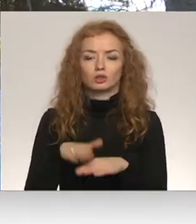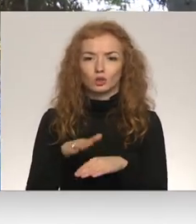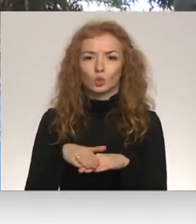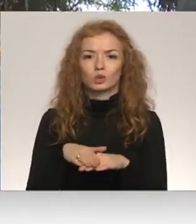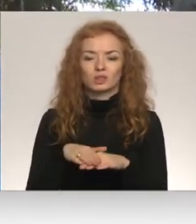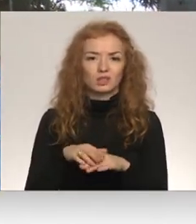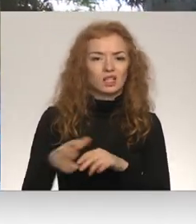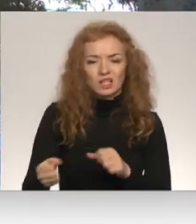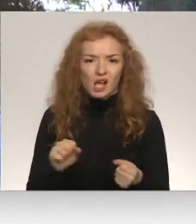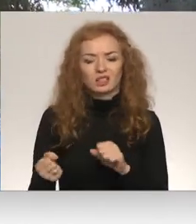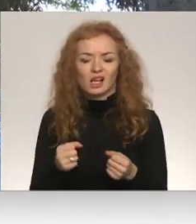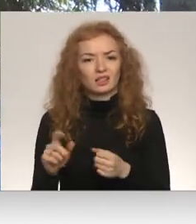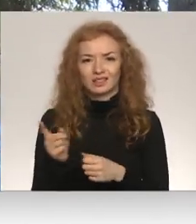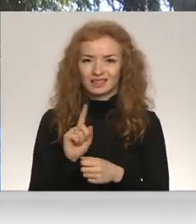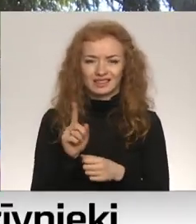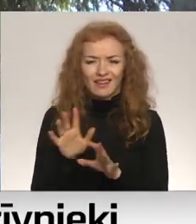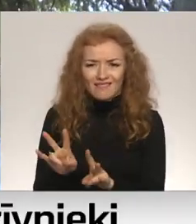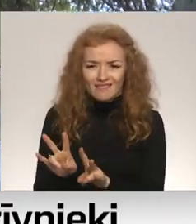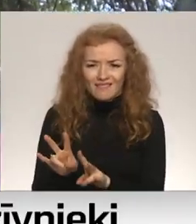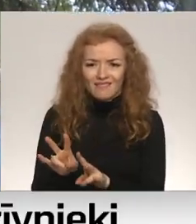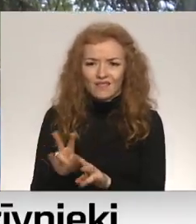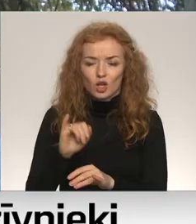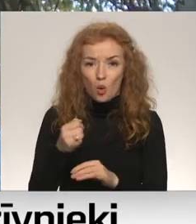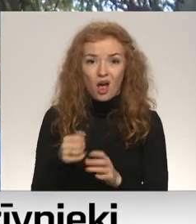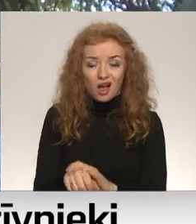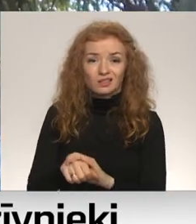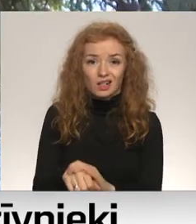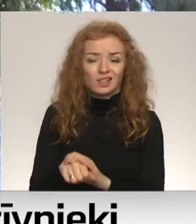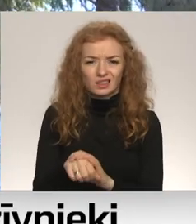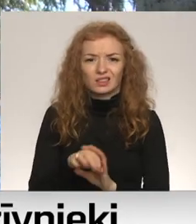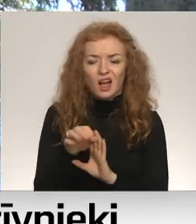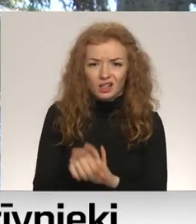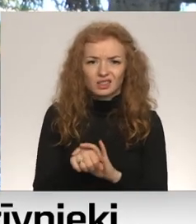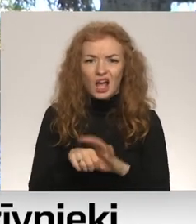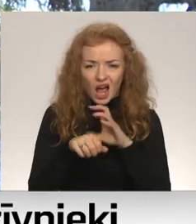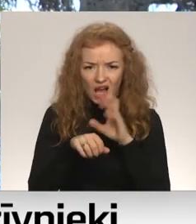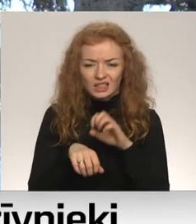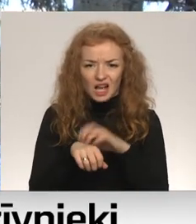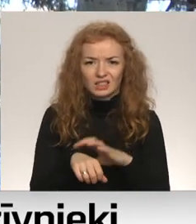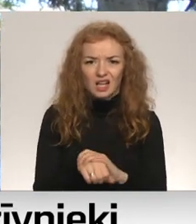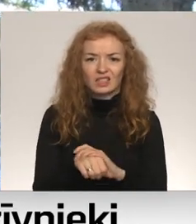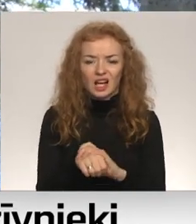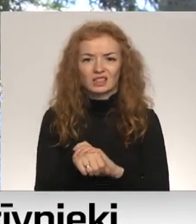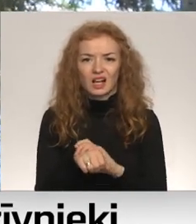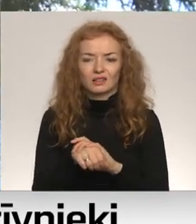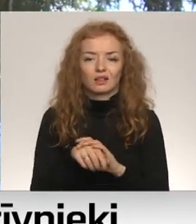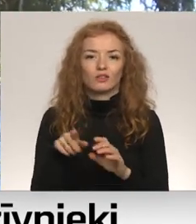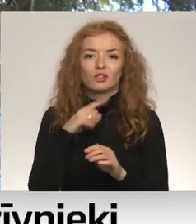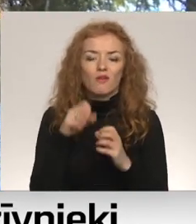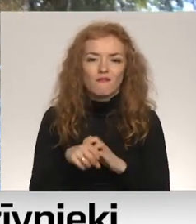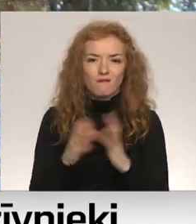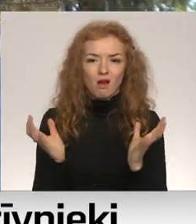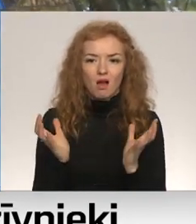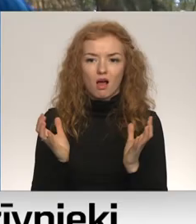to lielāko bojājumu jau nodega tas, kā... Nu, ka viņš rauj, ja viņš kož tai kājai, viņam šausmīgi